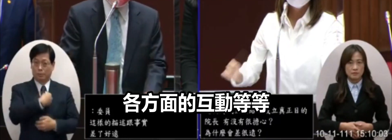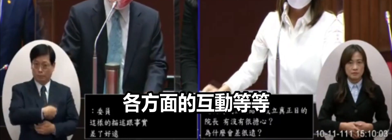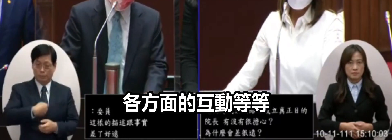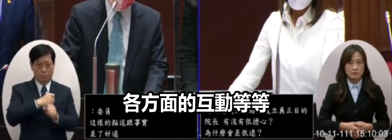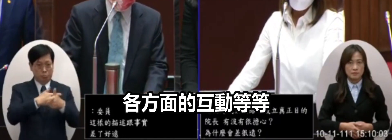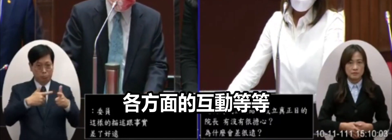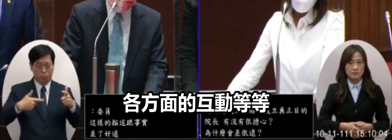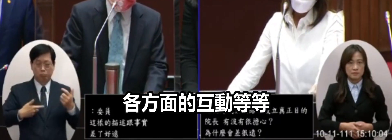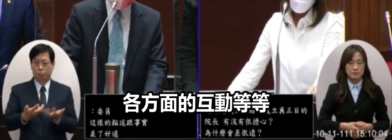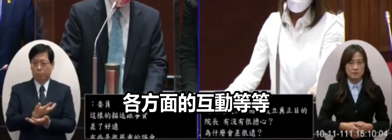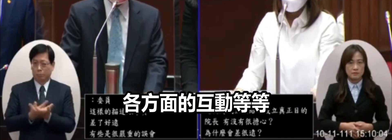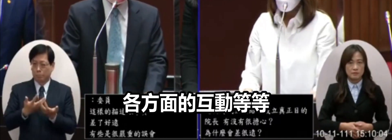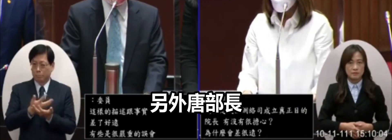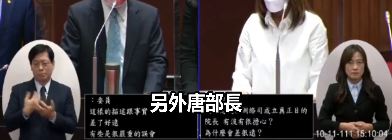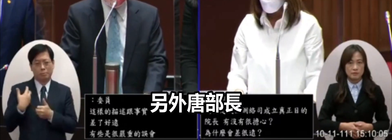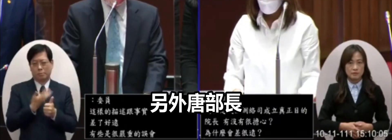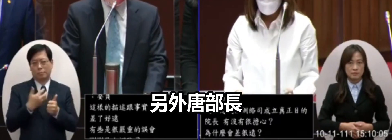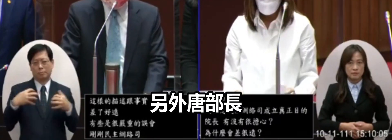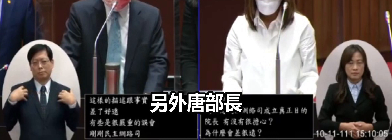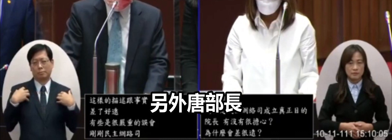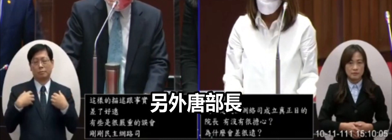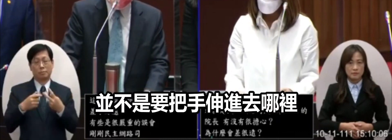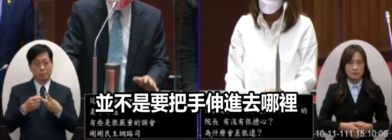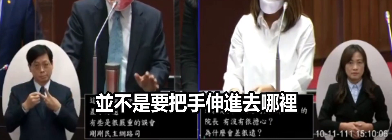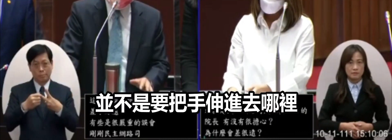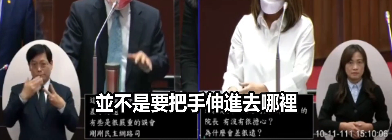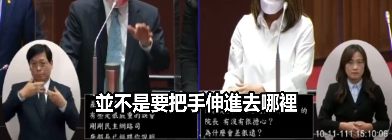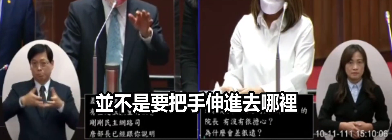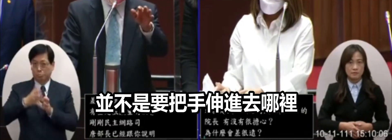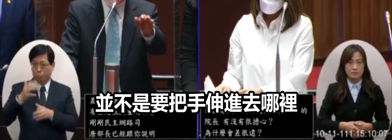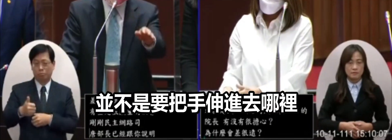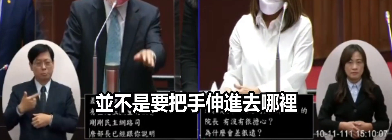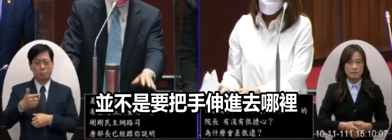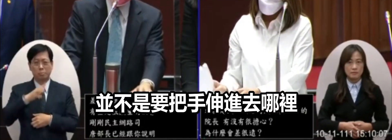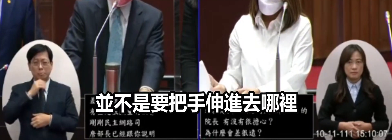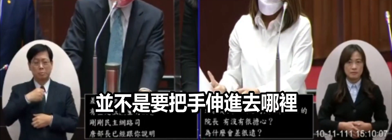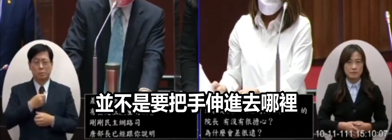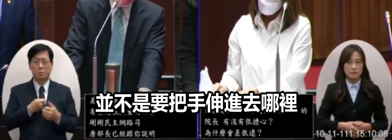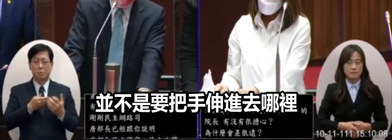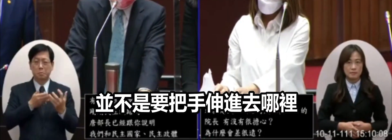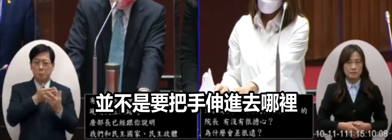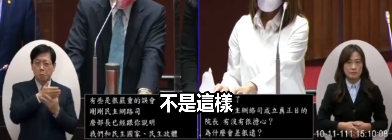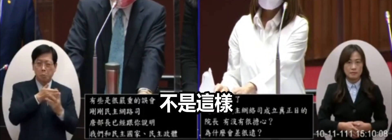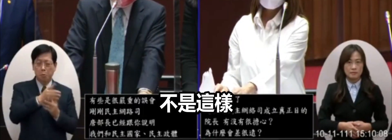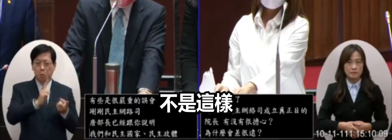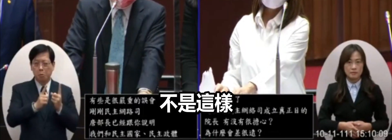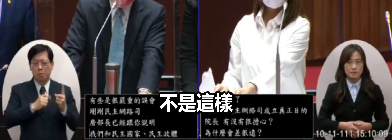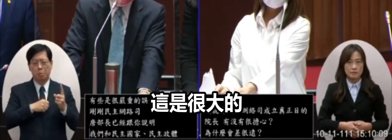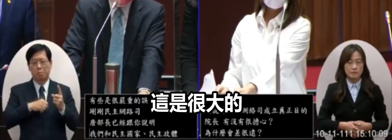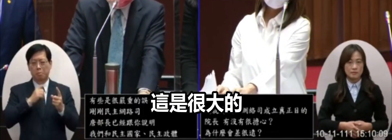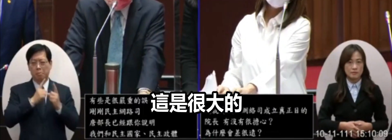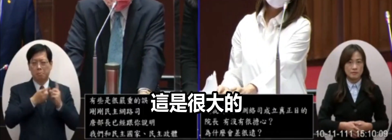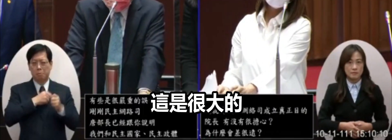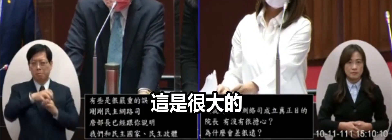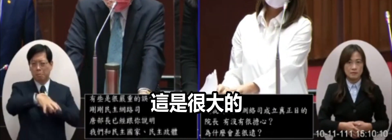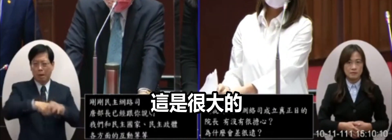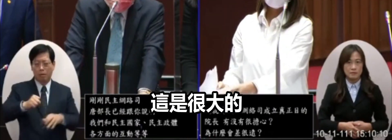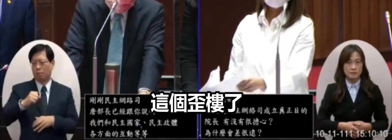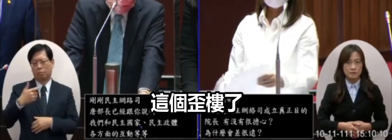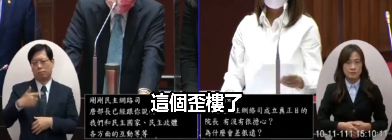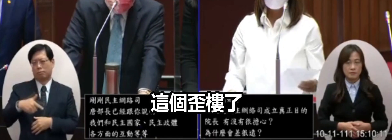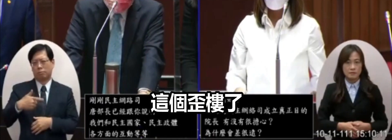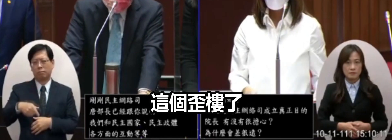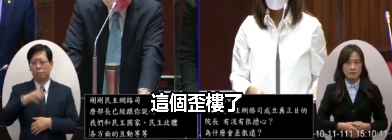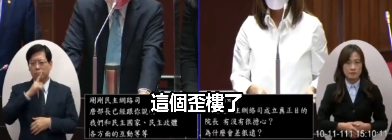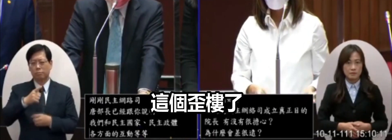方面的互动等等，另外唐部长并不是要把手伸进去哪里，不是这样，这是很大的